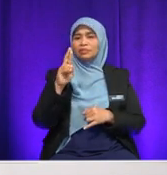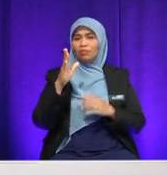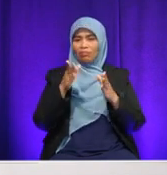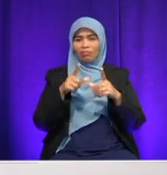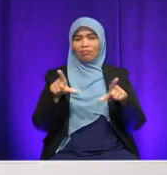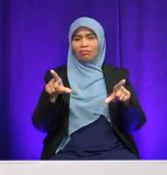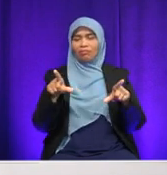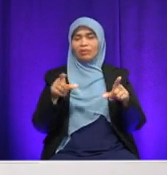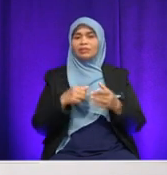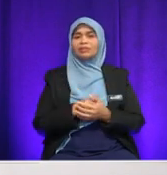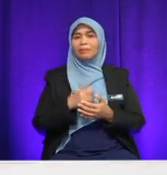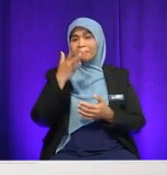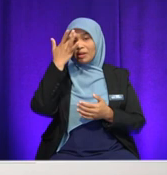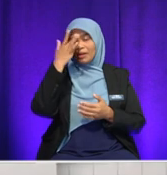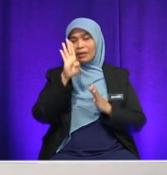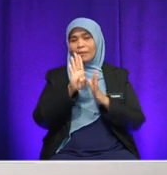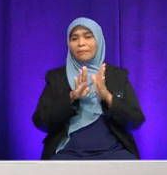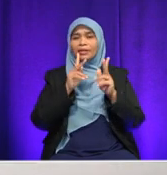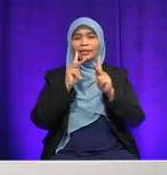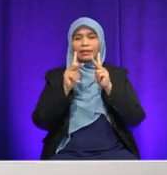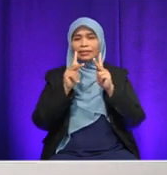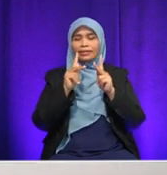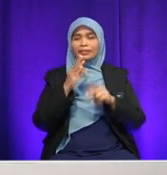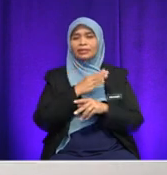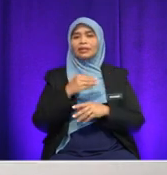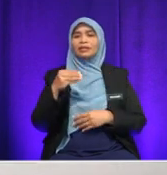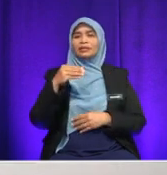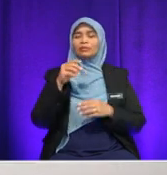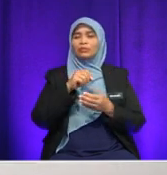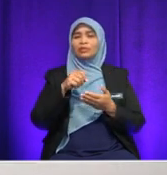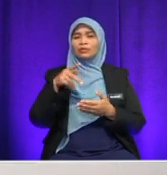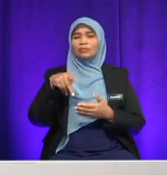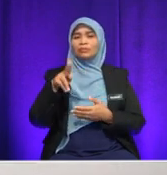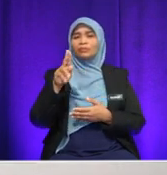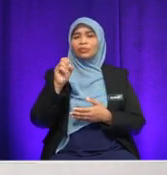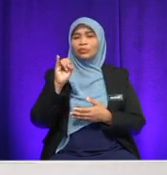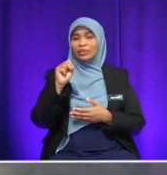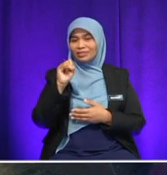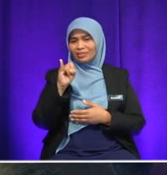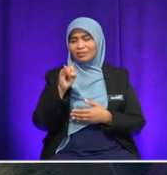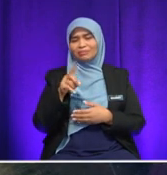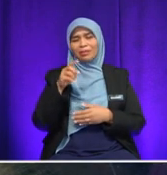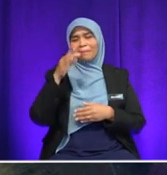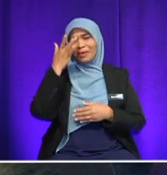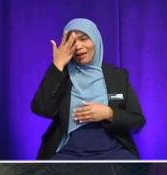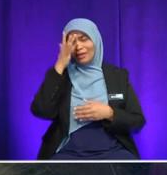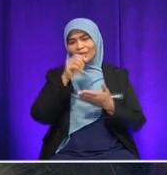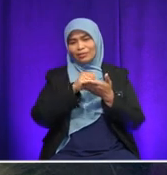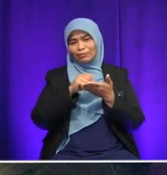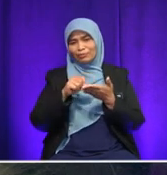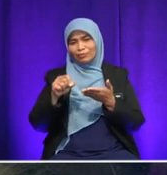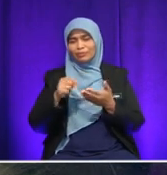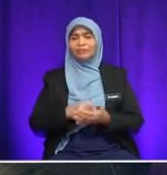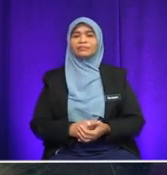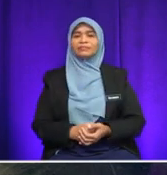dia seorang yang pandai berkata-kata dan juga berpuitis. Of course lah kan, sebab dia penulis mestilah pandai berkata-kata.